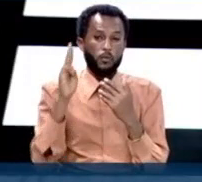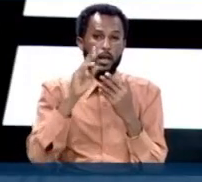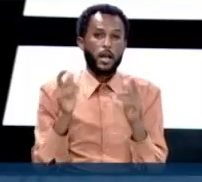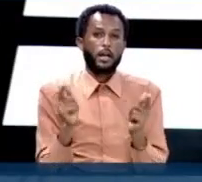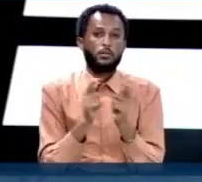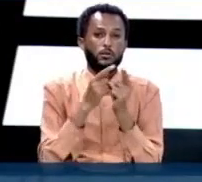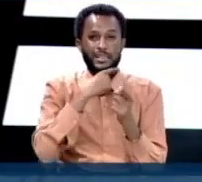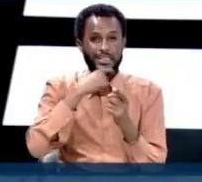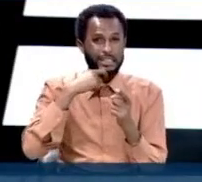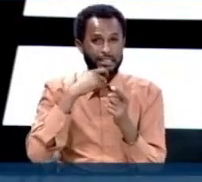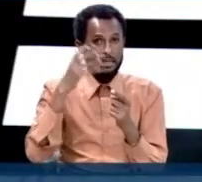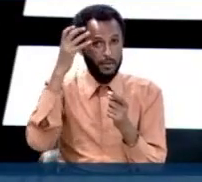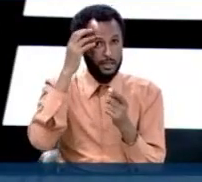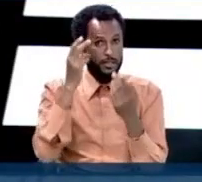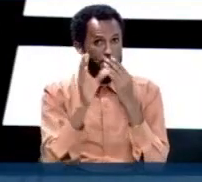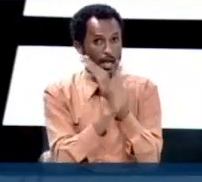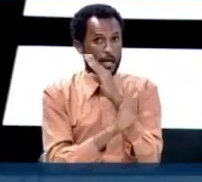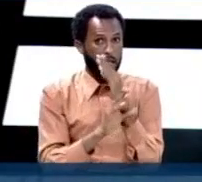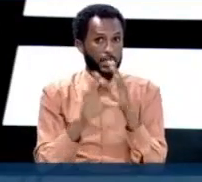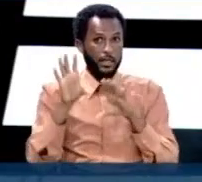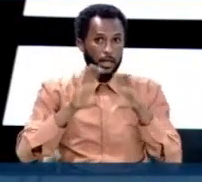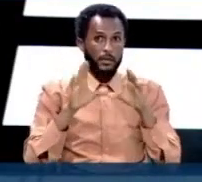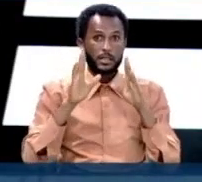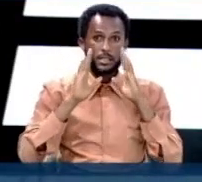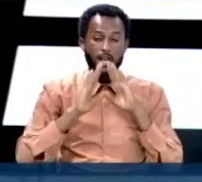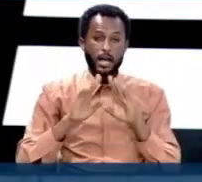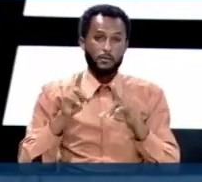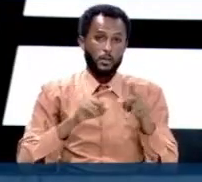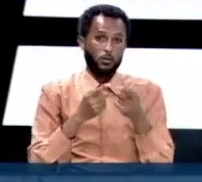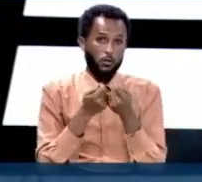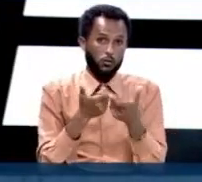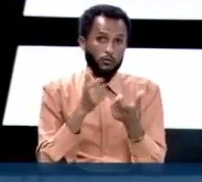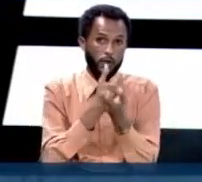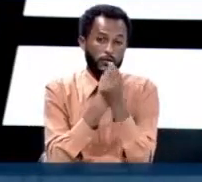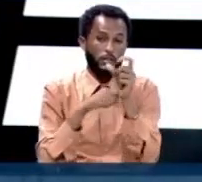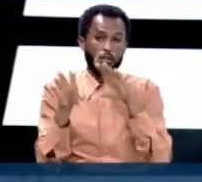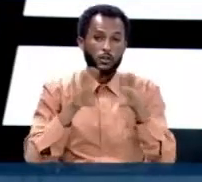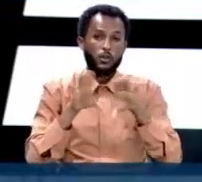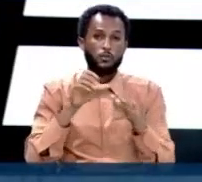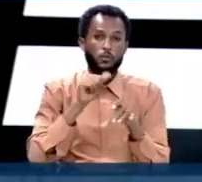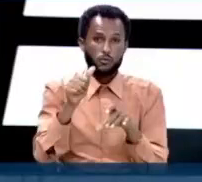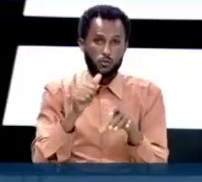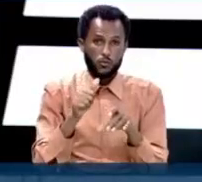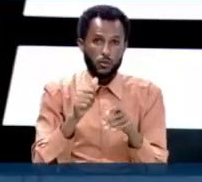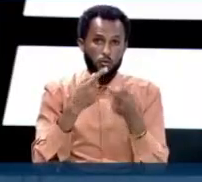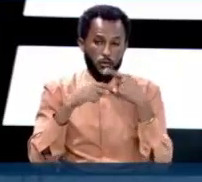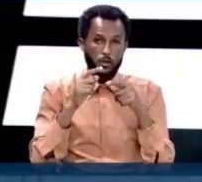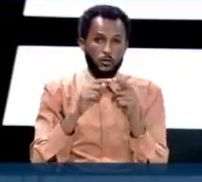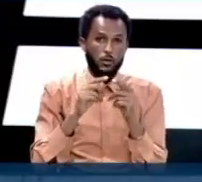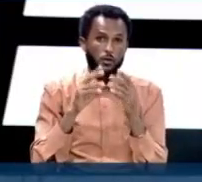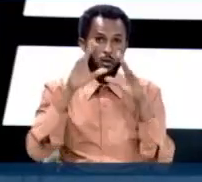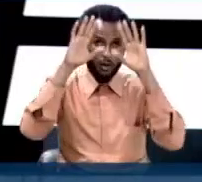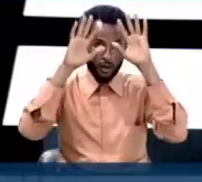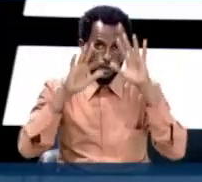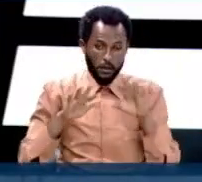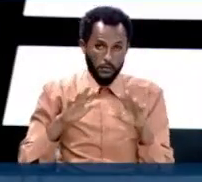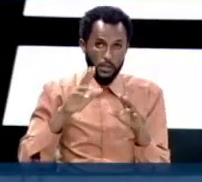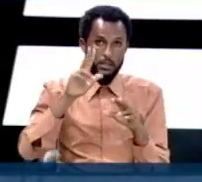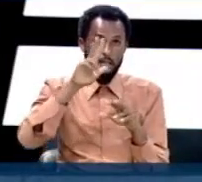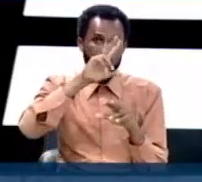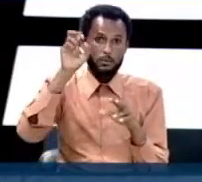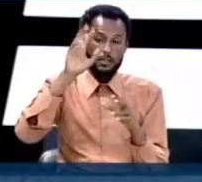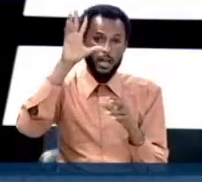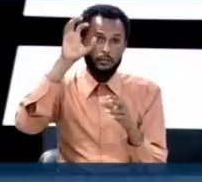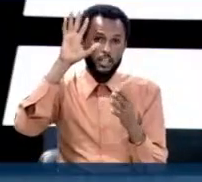ዘሎ ድርቂ መንግስቲ ሃገርን ግበርቲ ሰናይ ትካላትን ቅልጡፍ መፍትሒ እንተዘይገይሮምሉ ኣብቲ ዝመፅእ ዘሎ ክረምቲ